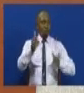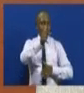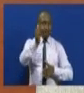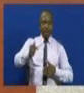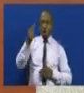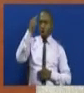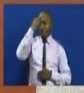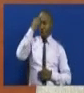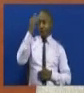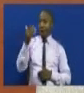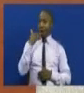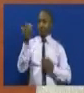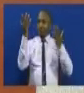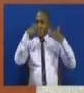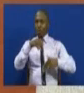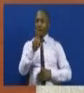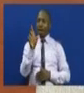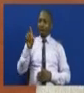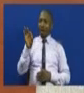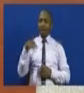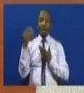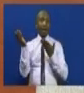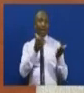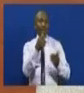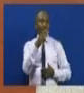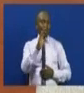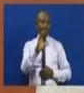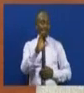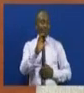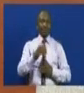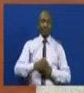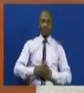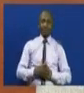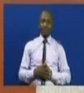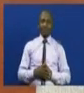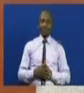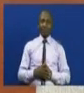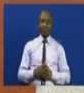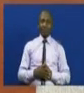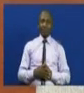Dodoma. Habari za usiku, Halfan Binde, na karibu katika TBC Aridhio.